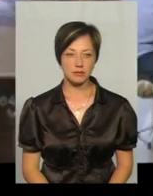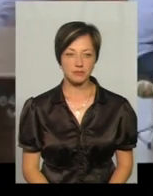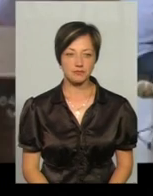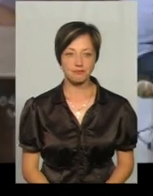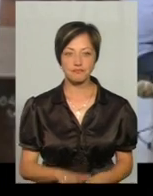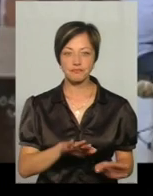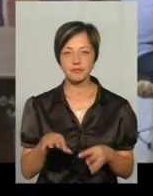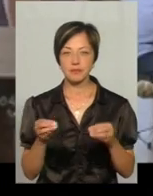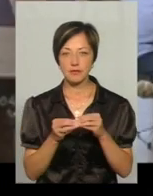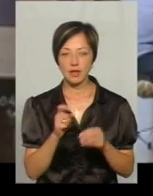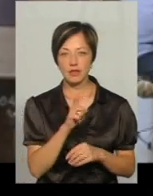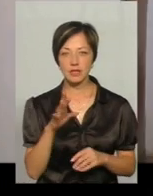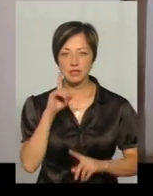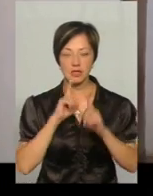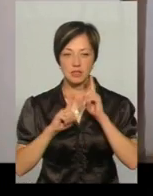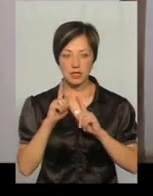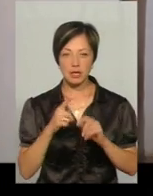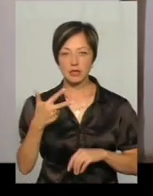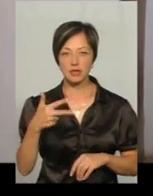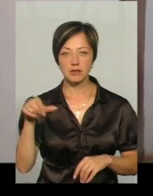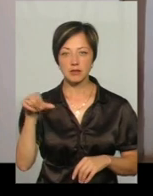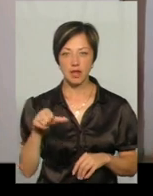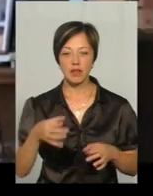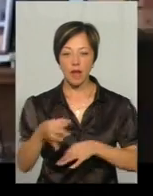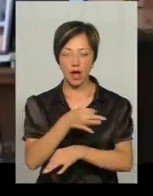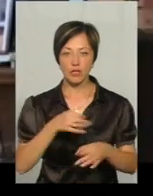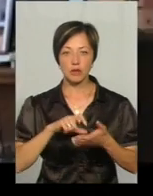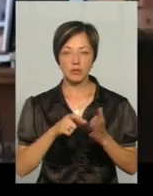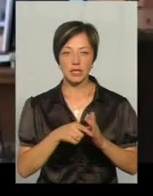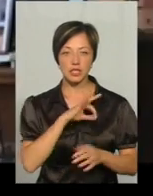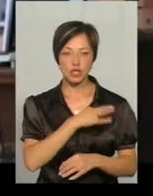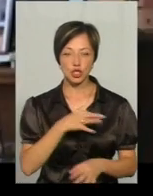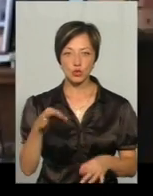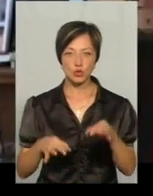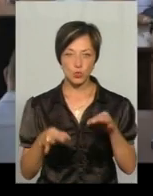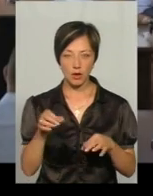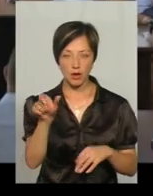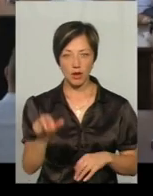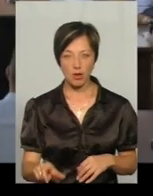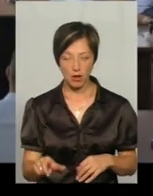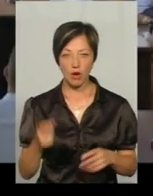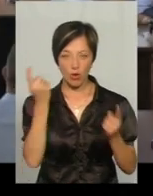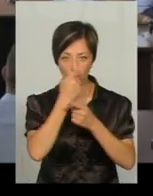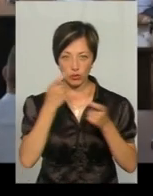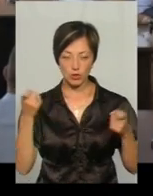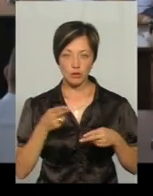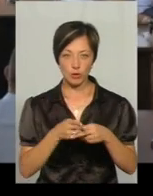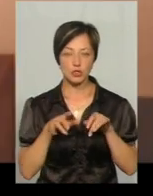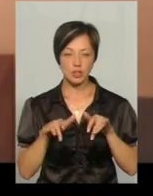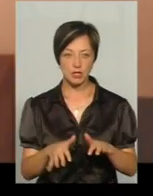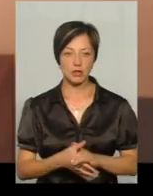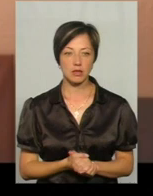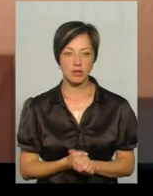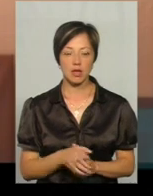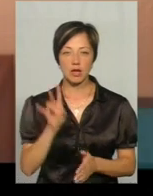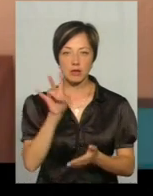Після 10-хвилинного засідання та півгодини у нарадчій кімнаті слідчий суддя Олександра Вітушинська оголошує запобіжний захід.